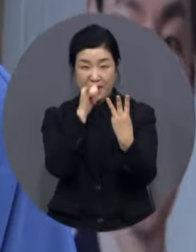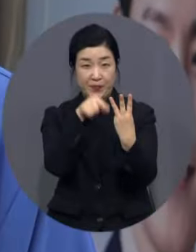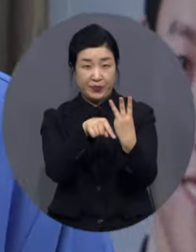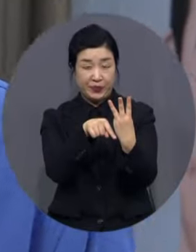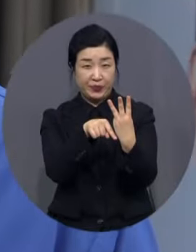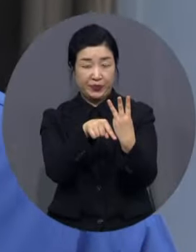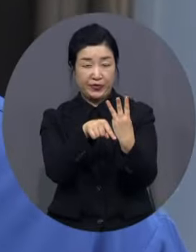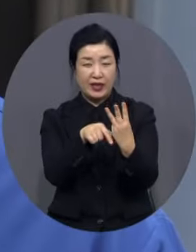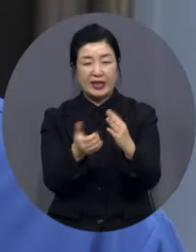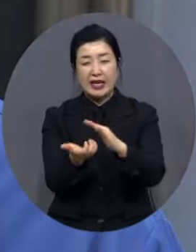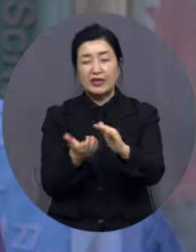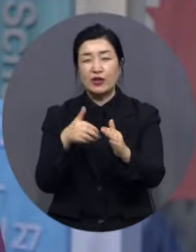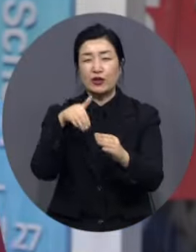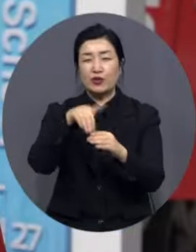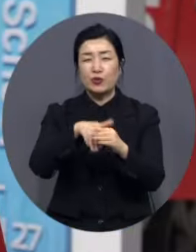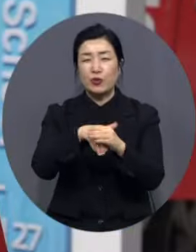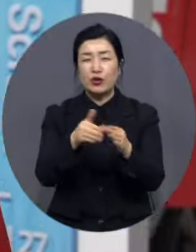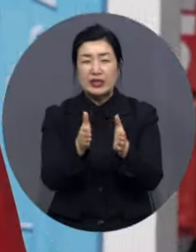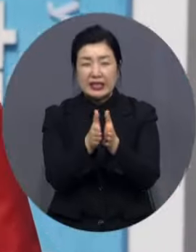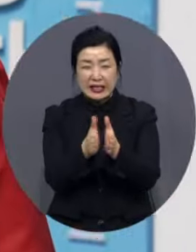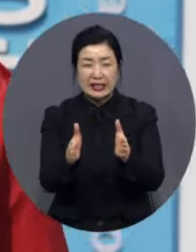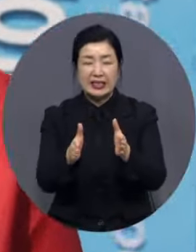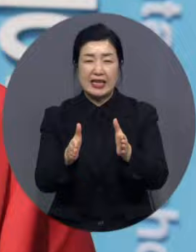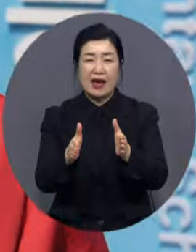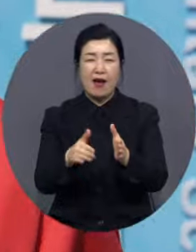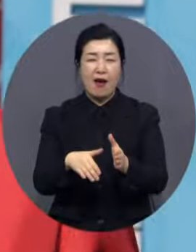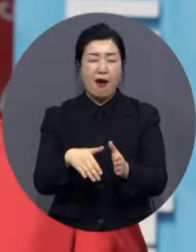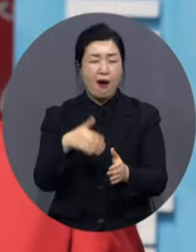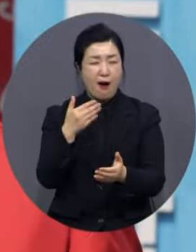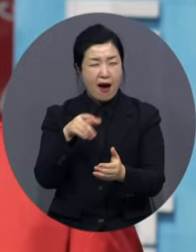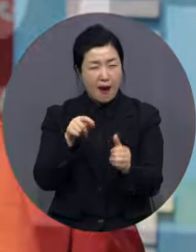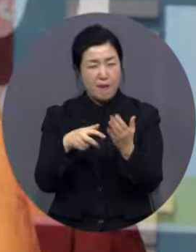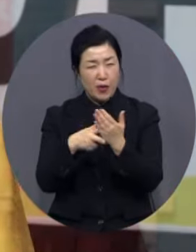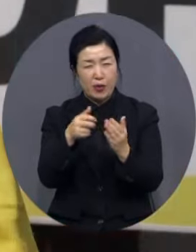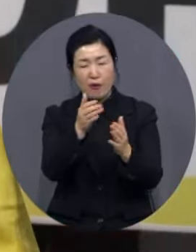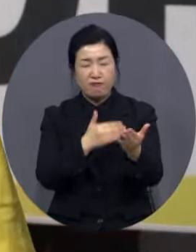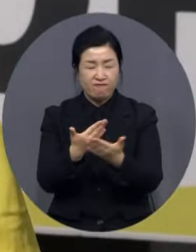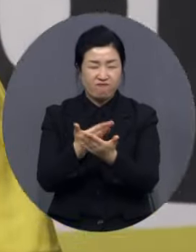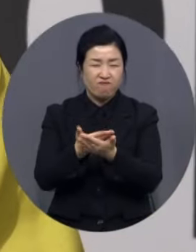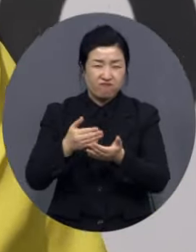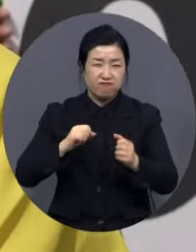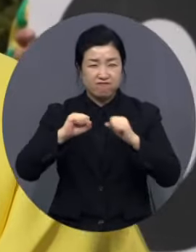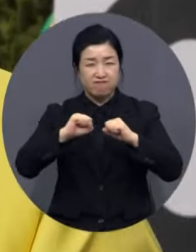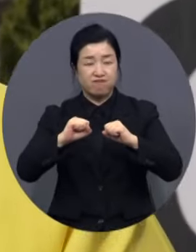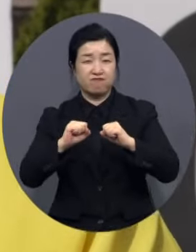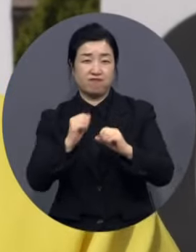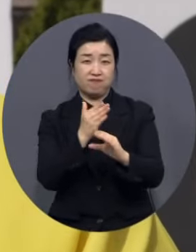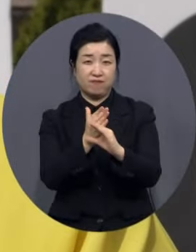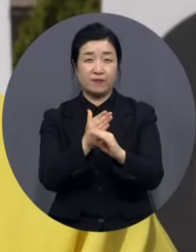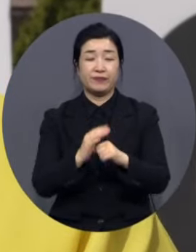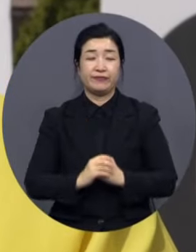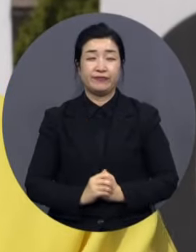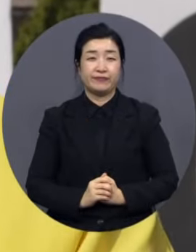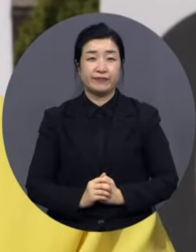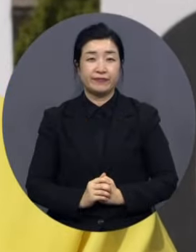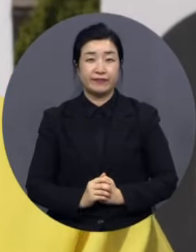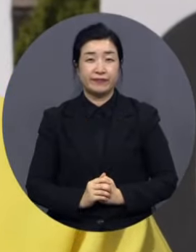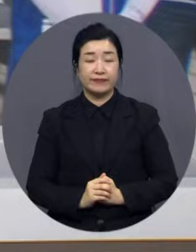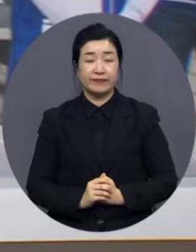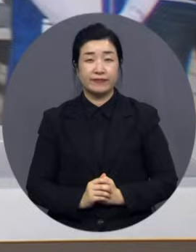선거구 가 막지 표심잡기에 온힘을고 있습니다 MBC 뉴스 박지현입니다